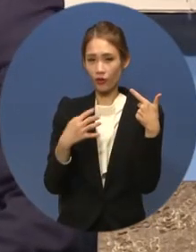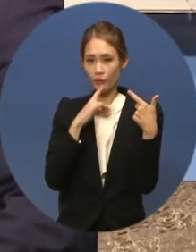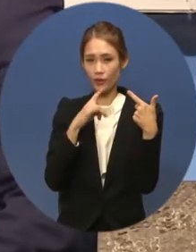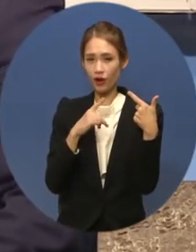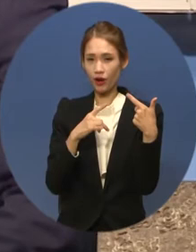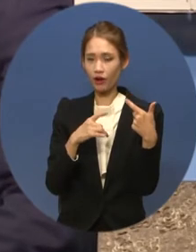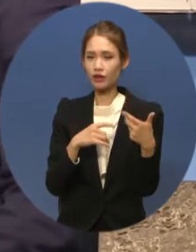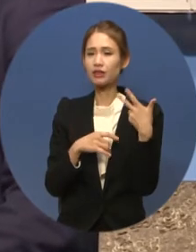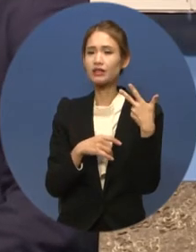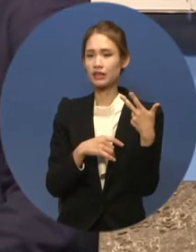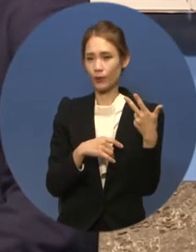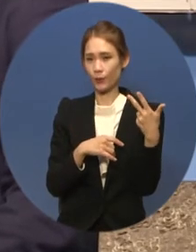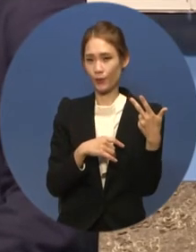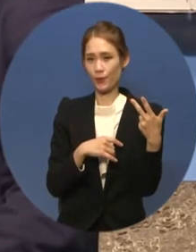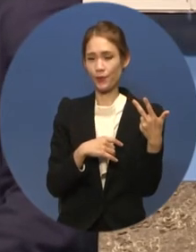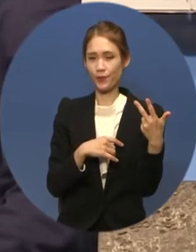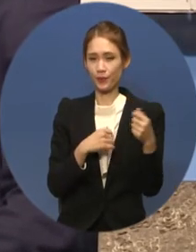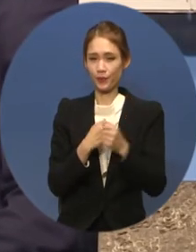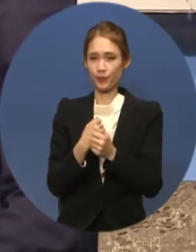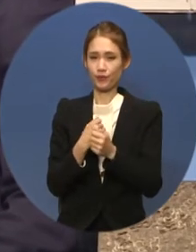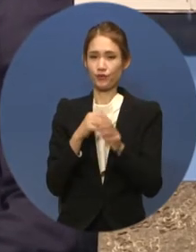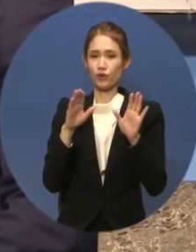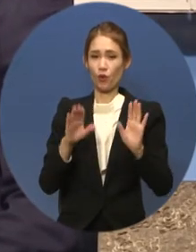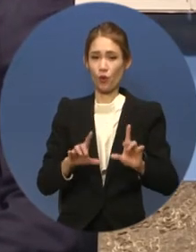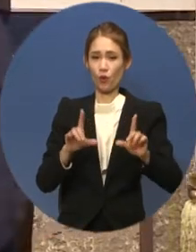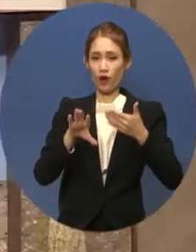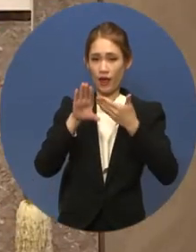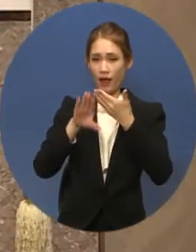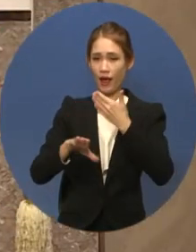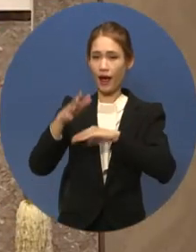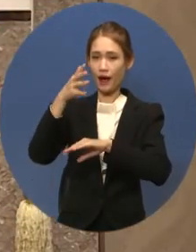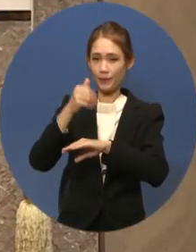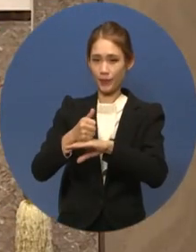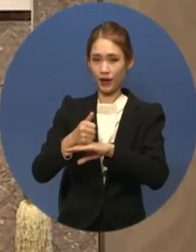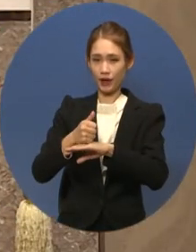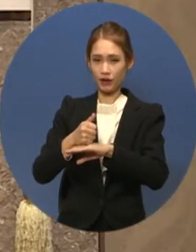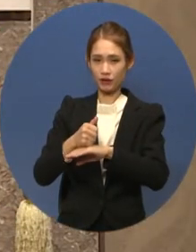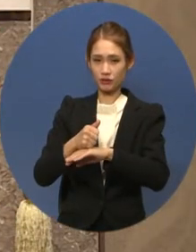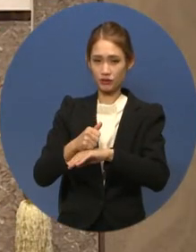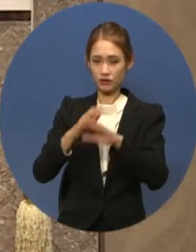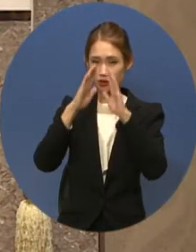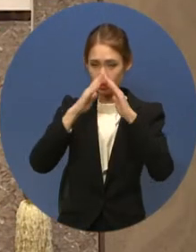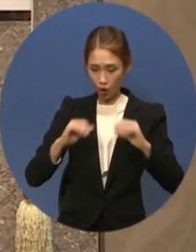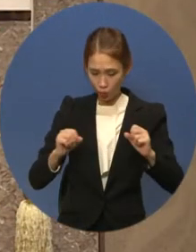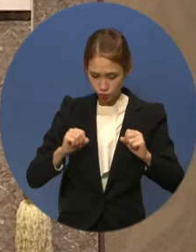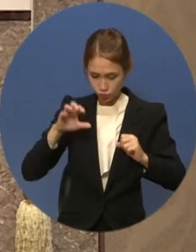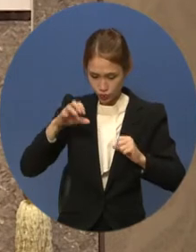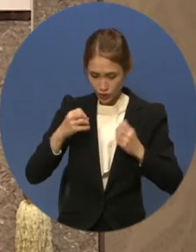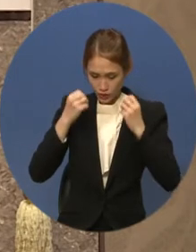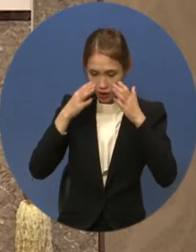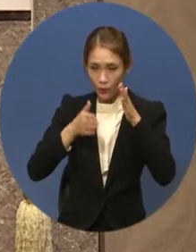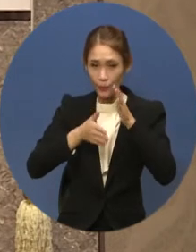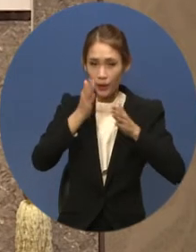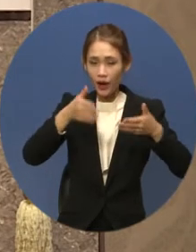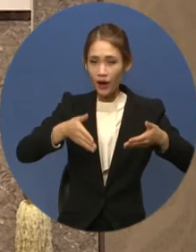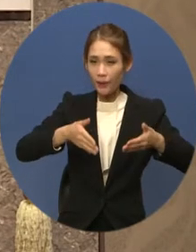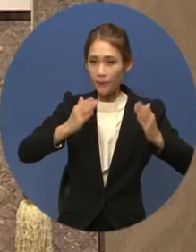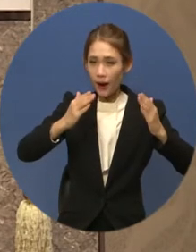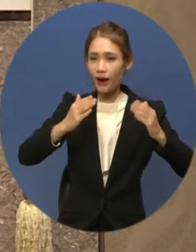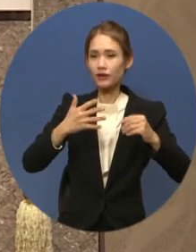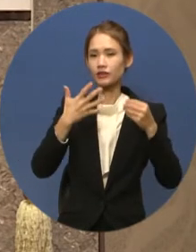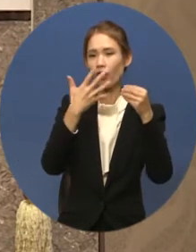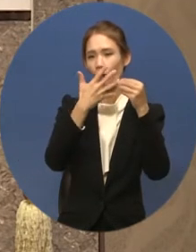7개가 있고 요의 그 다음에 올해 또 하반기에 전부 쪽에 또 이 아 우리 1 새롭게 여덟 번째 유황오리